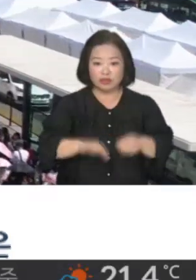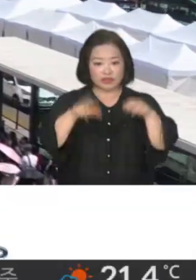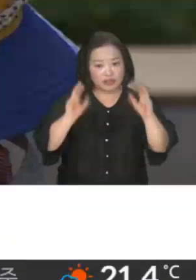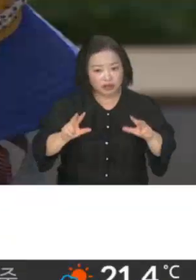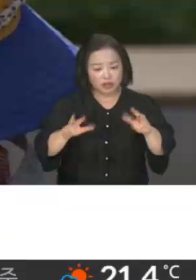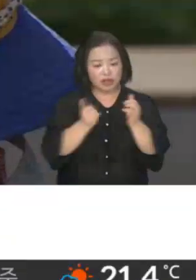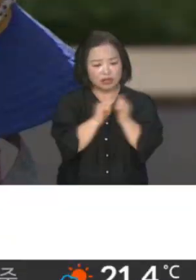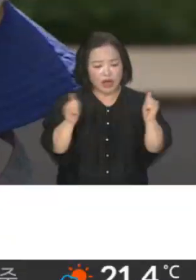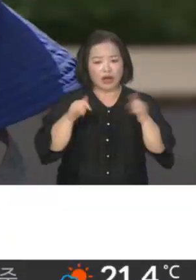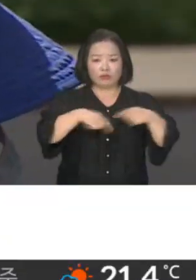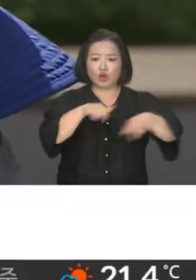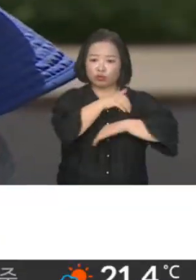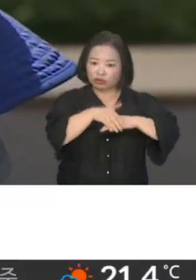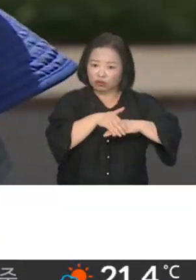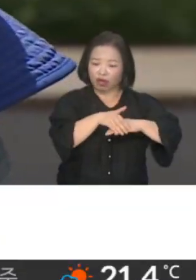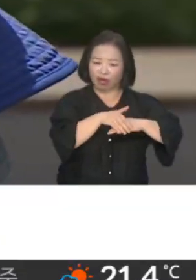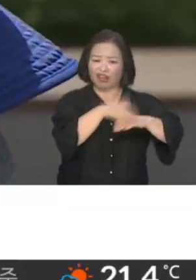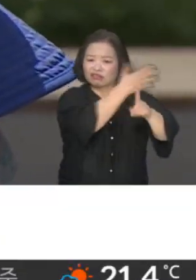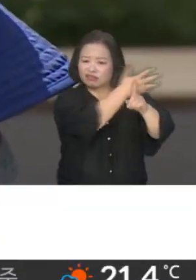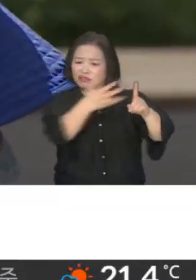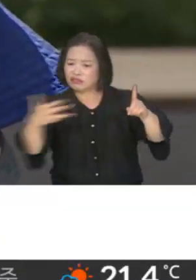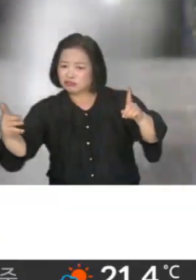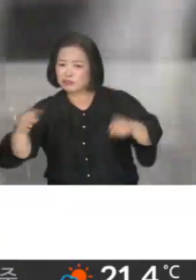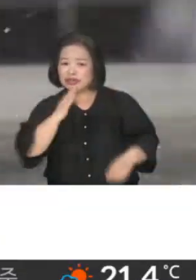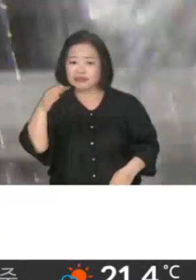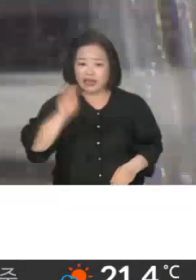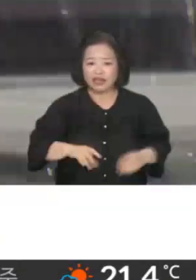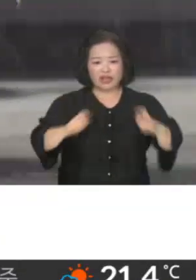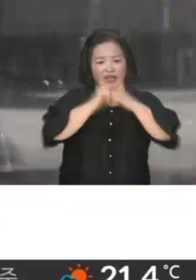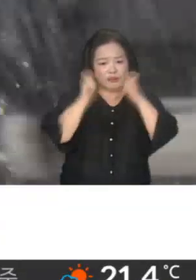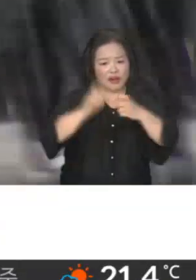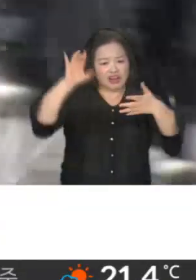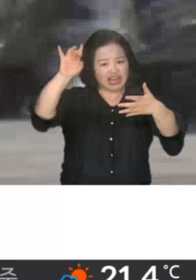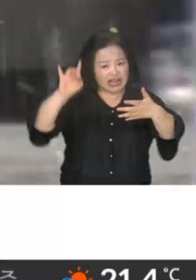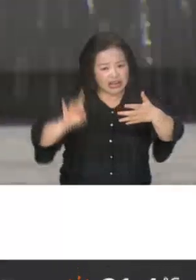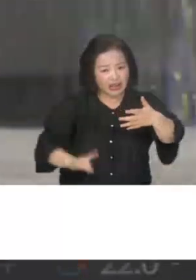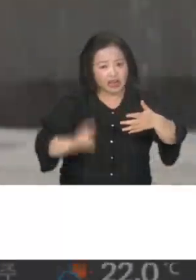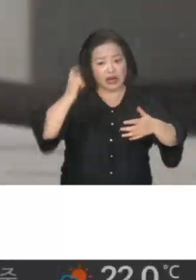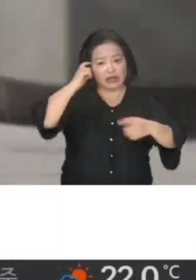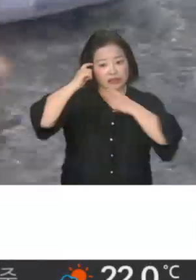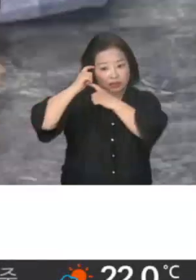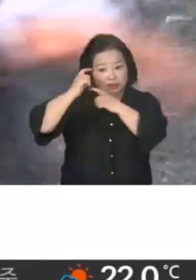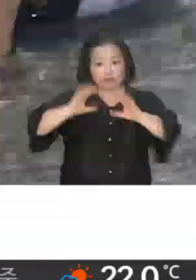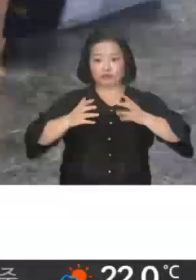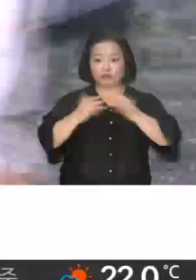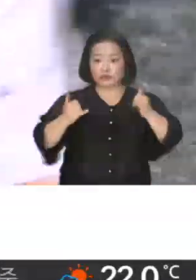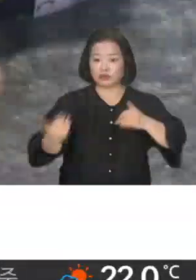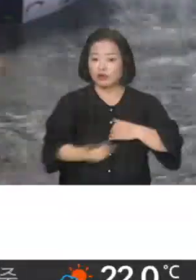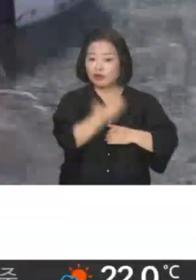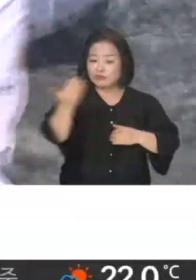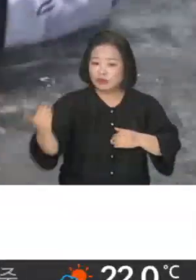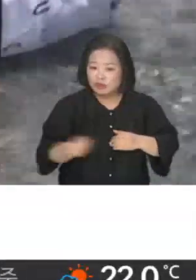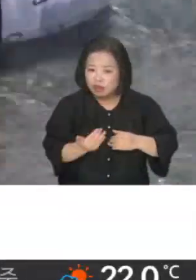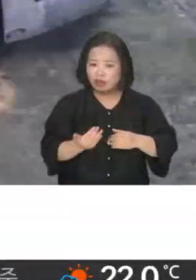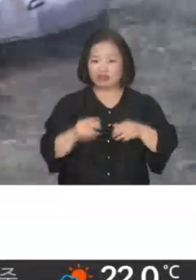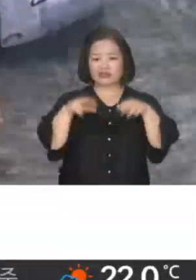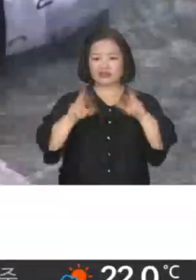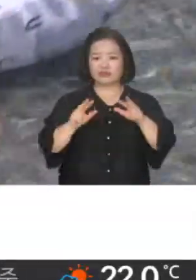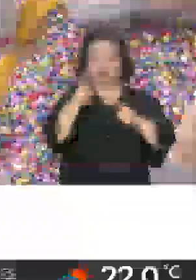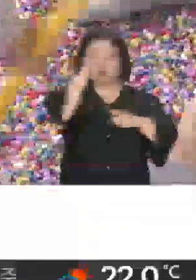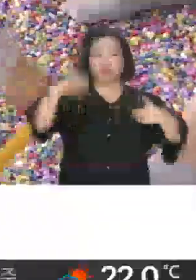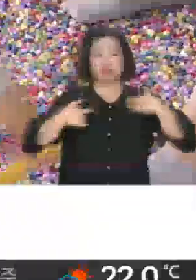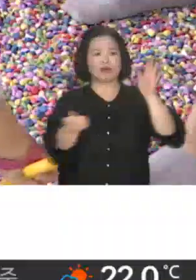정책의 흐름이란 말이에요. 굉장히 다양해진 삶, 개별화된 어떤 가치를 가지게 된 국민들에게 더 이상 먹혀들지